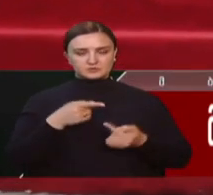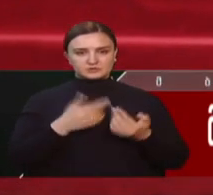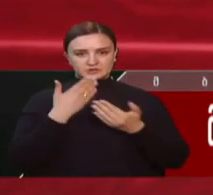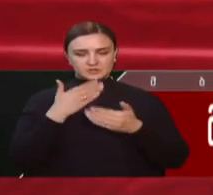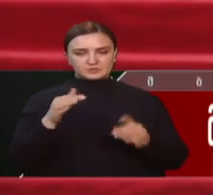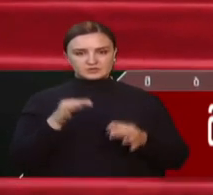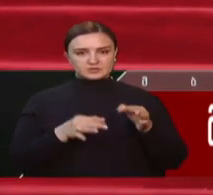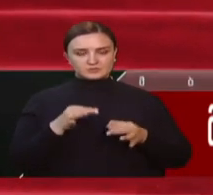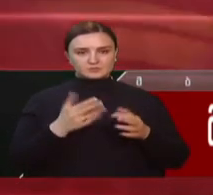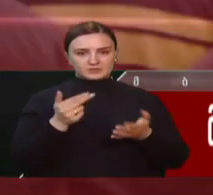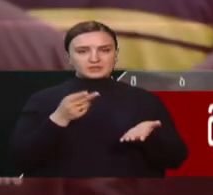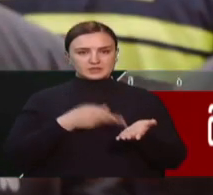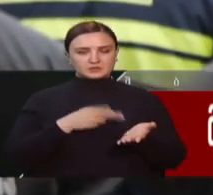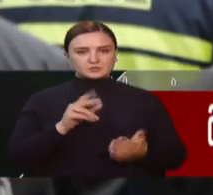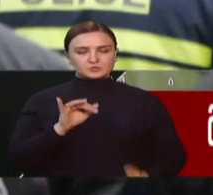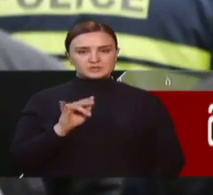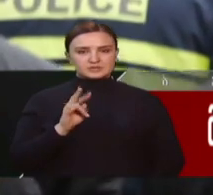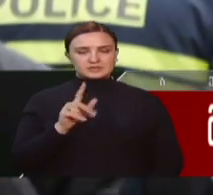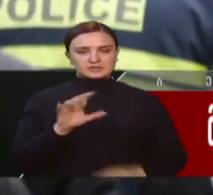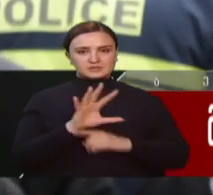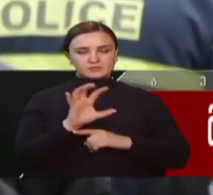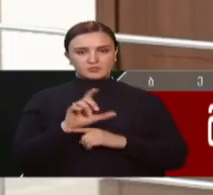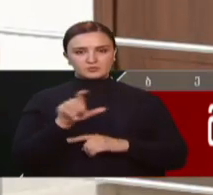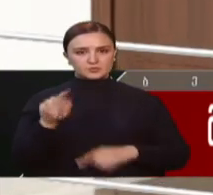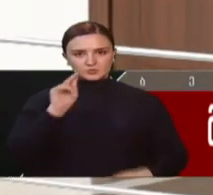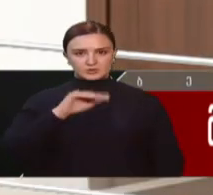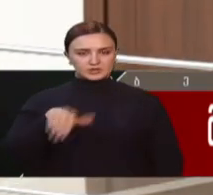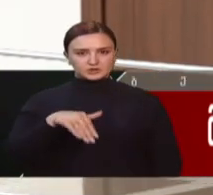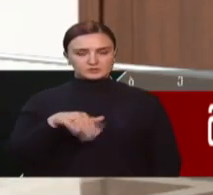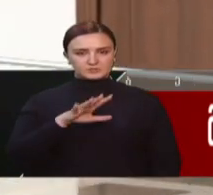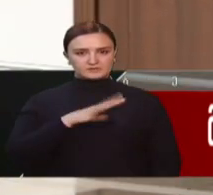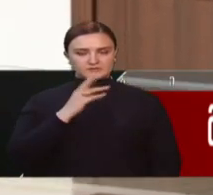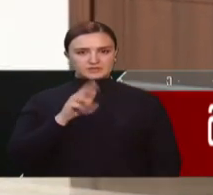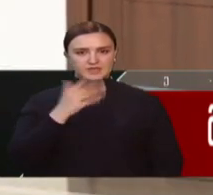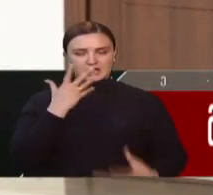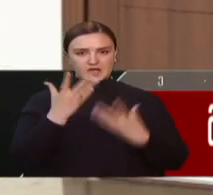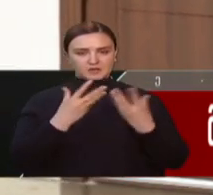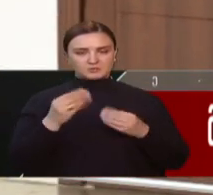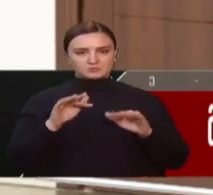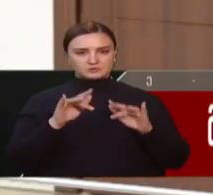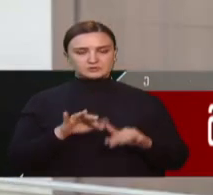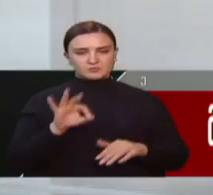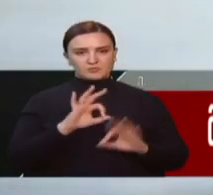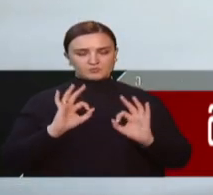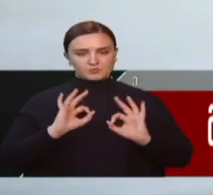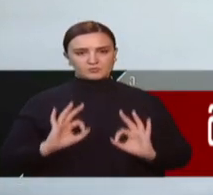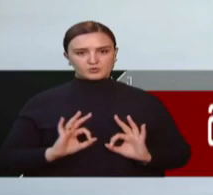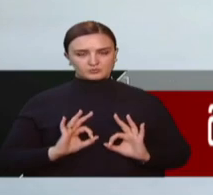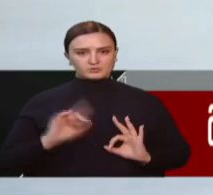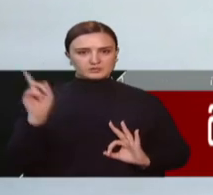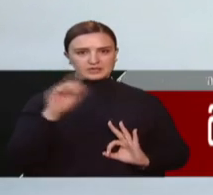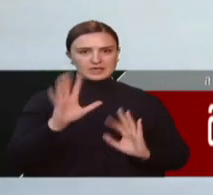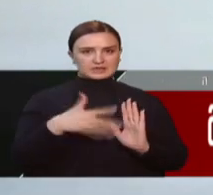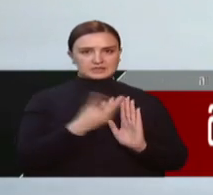Sabolot sasamartlom daadastura rom Kurtsikidze da sva fotografebi udanashavloebi iqnen da gaqalbebuli sakmis gamo prokuraturas